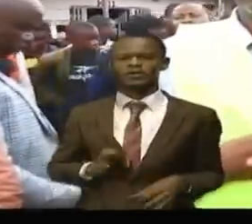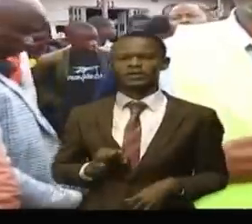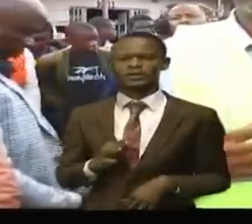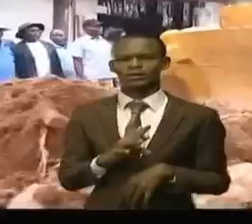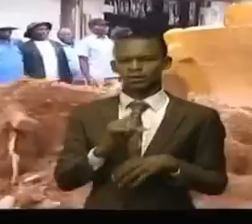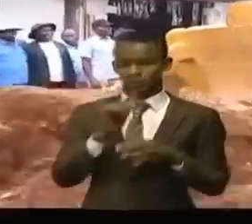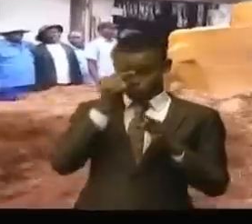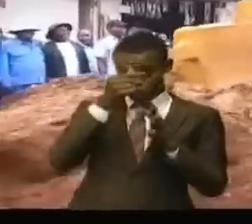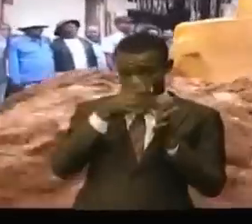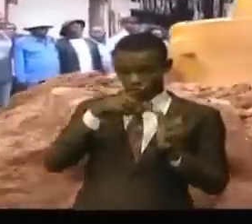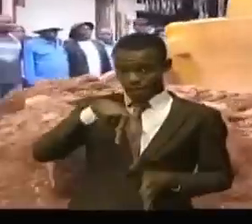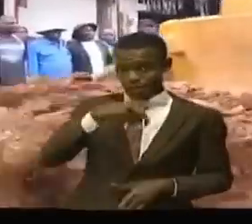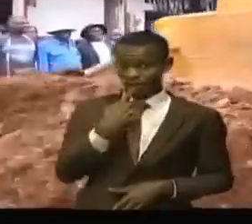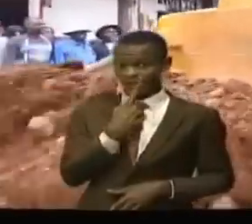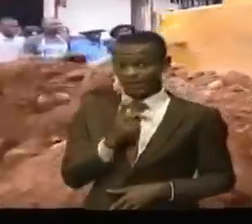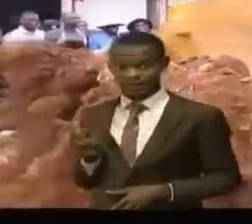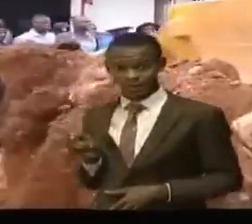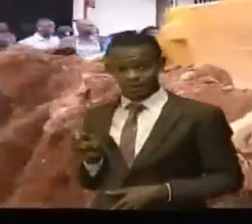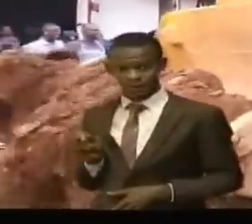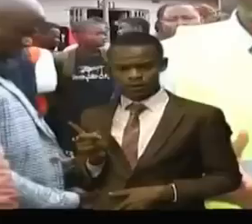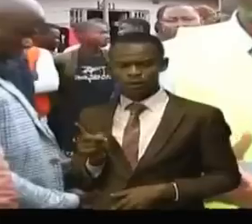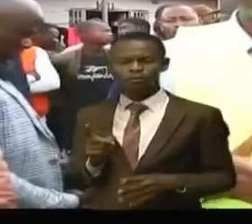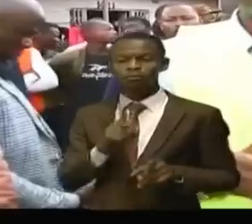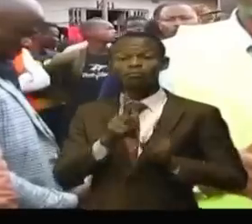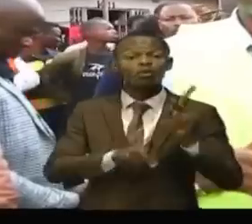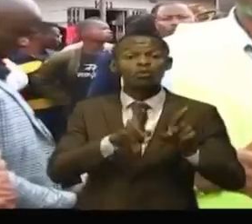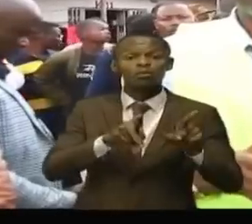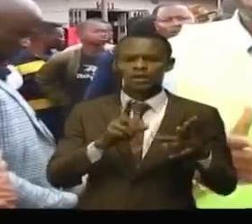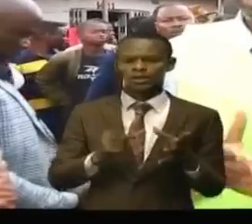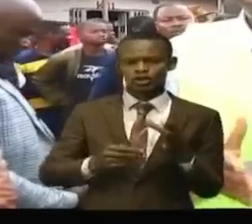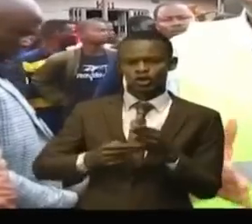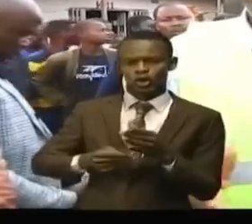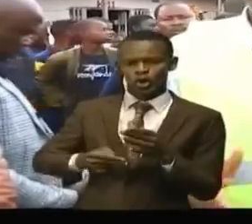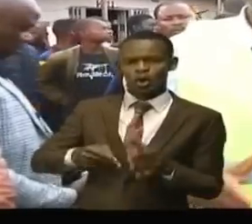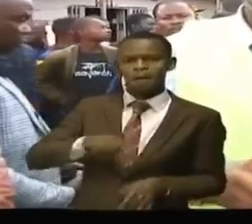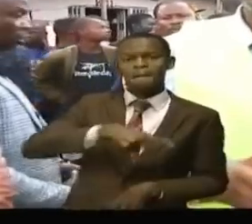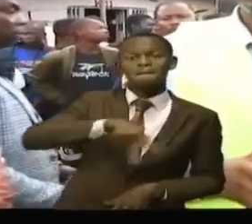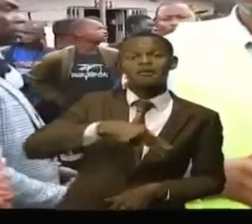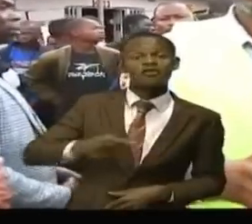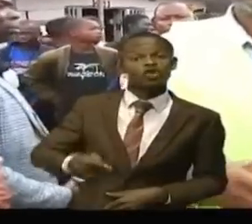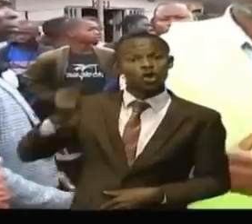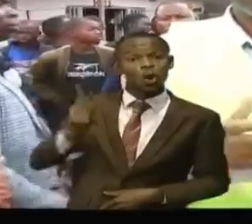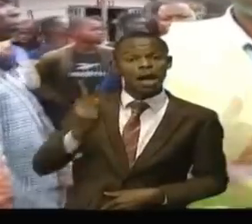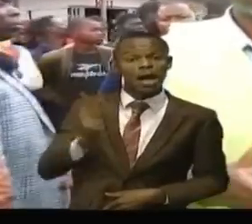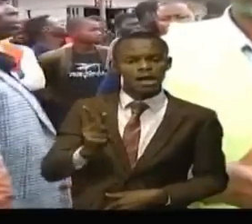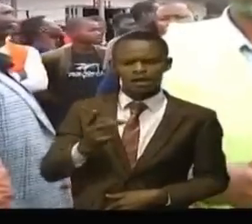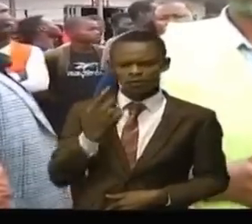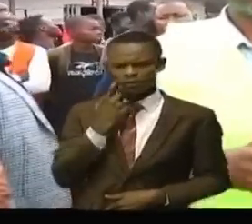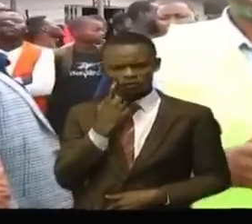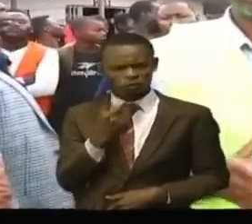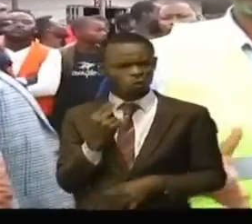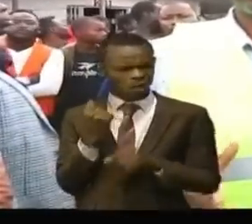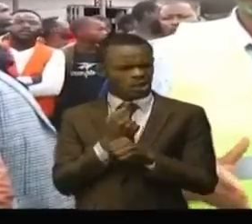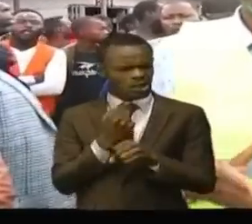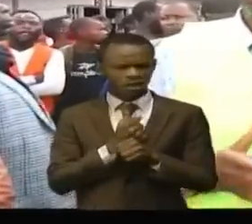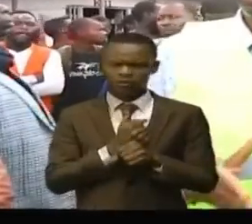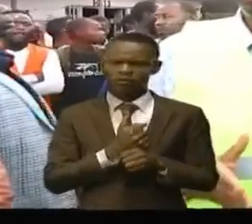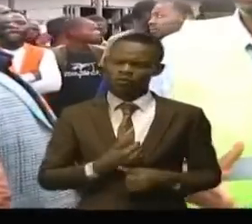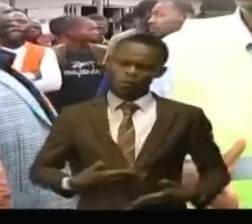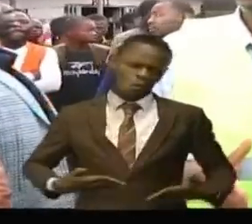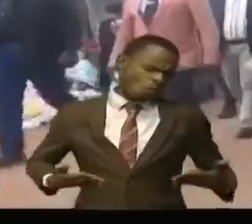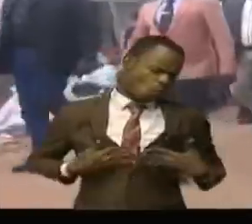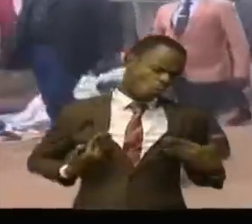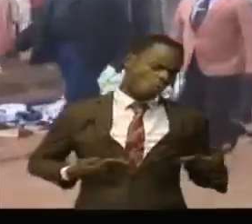Haut-Katanga pourra être fière de ce programme qui est soutenu par le chef de l'État, Félix-Antoine Tshisekedi, et que nous essayons de matérialiser dans